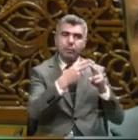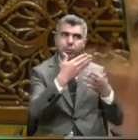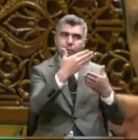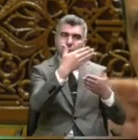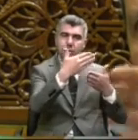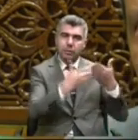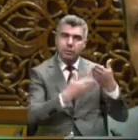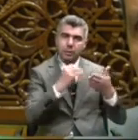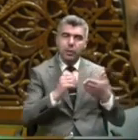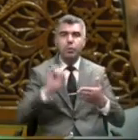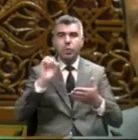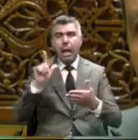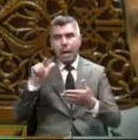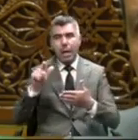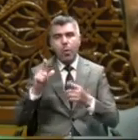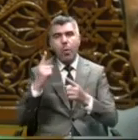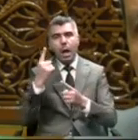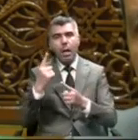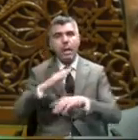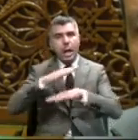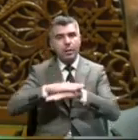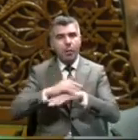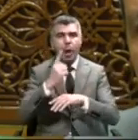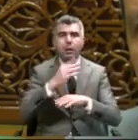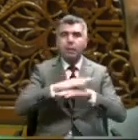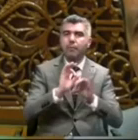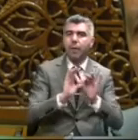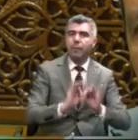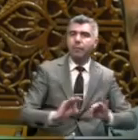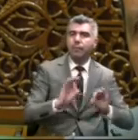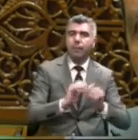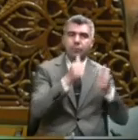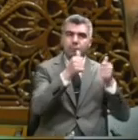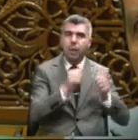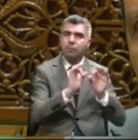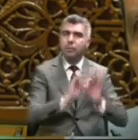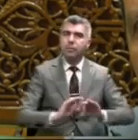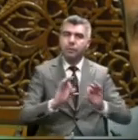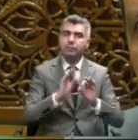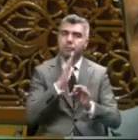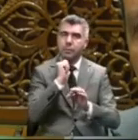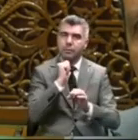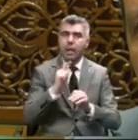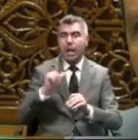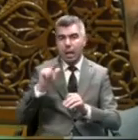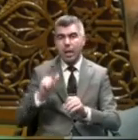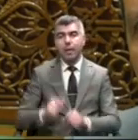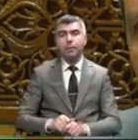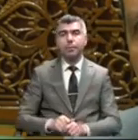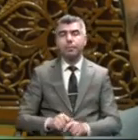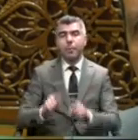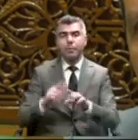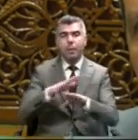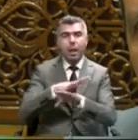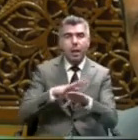تلقى واحد يمتثل حدا واحد ما كيشهر شايل الاثمنه ديال ومعك بالاسف الجهات والجهه ولا